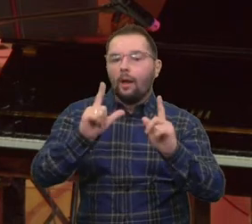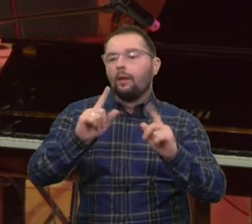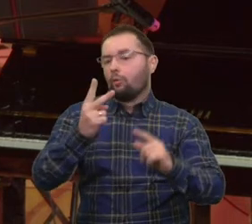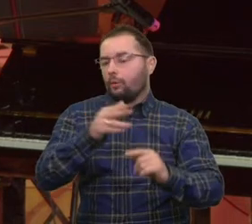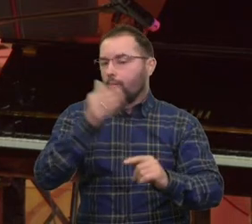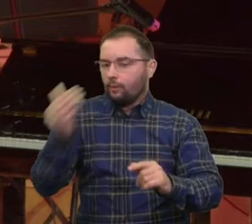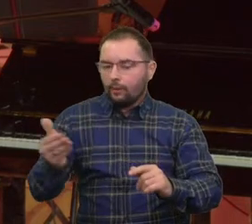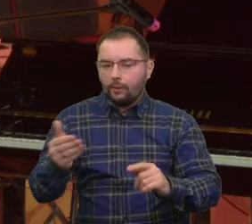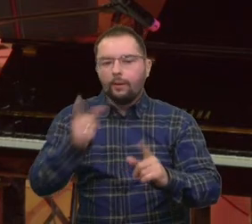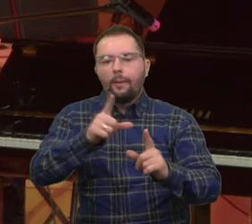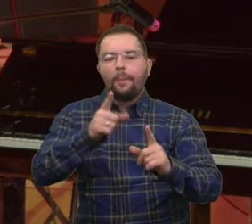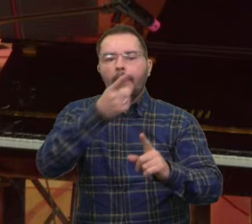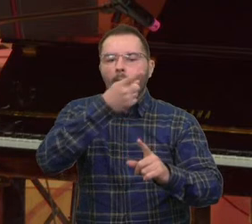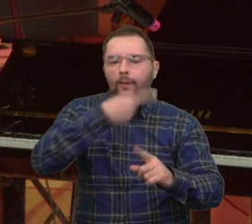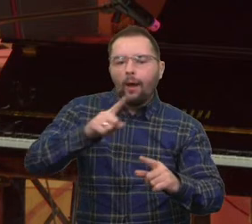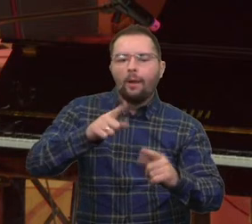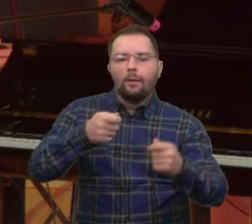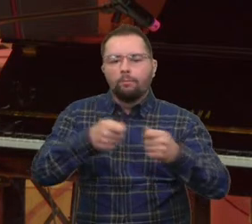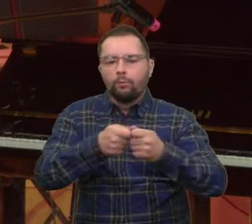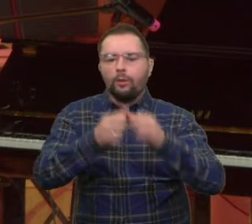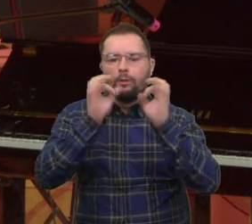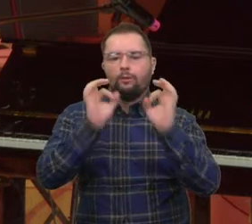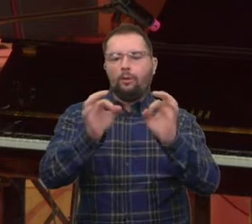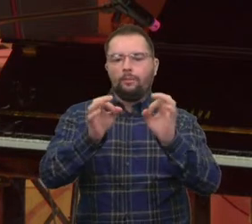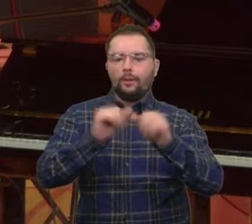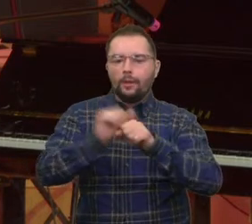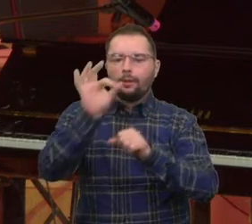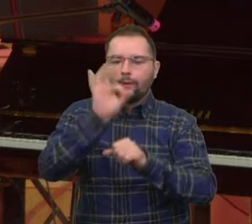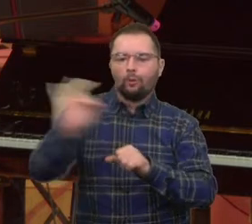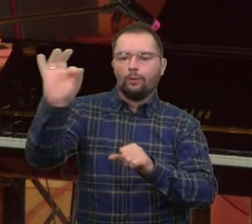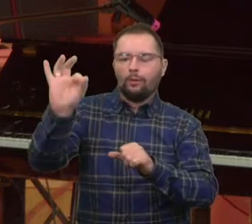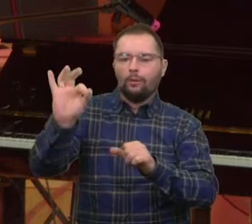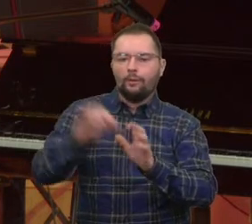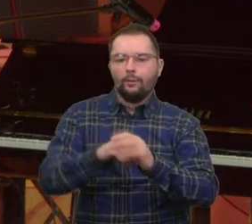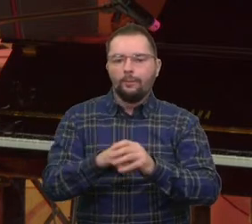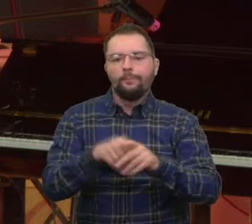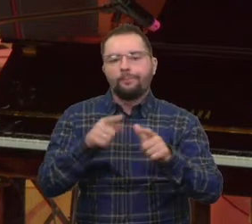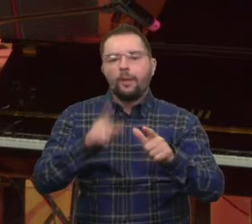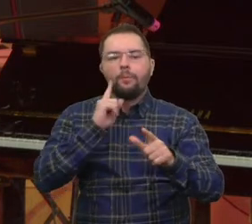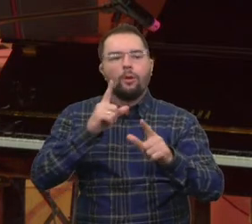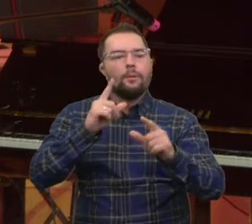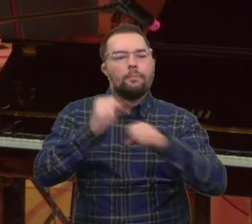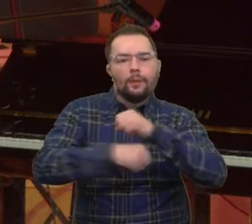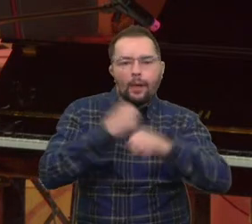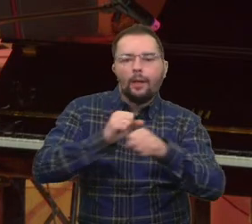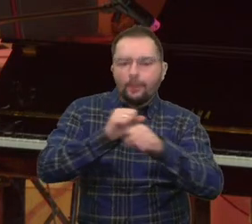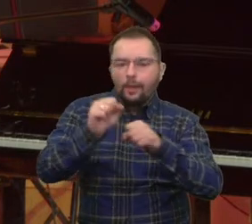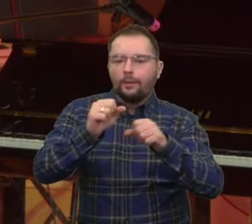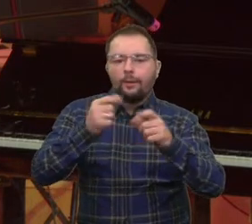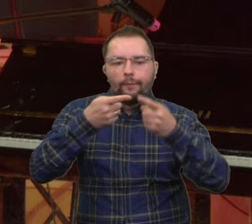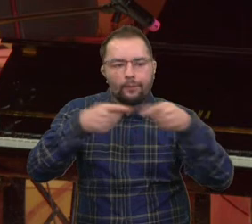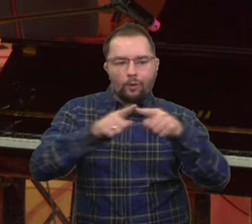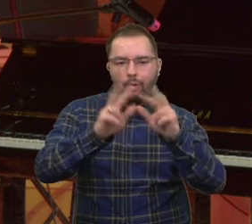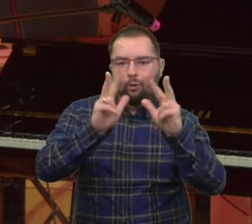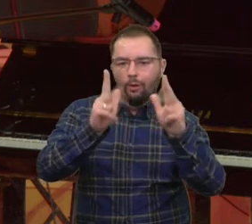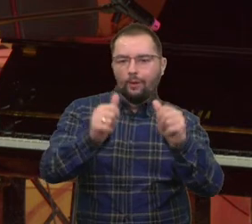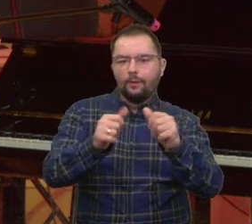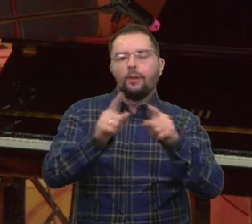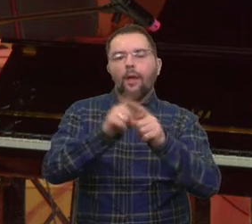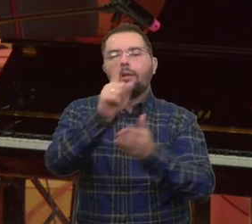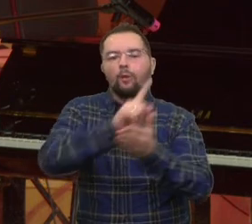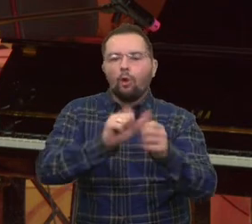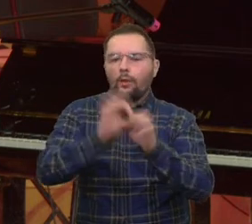strony ten trud zawsze przynosi sukces. Ta praca zawsze się materializuje i myślę, że Śląsk jest